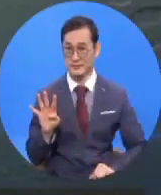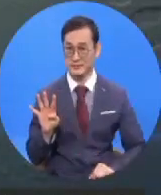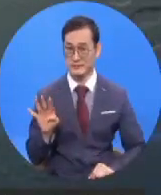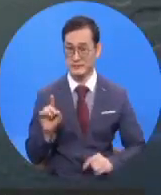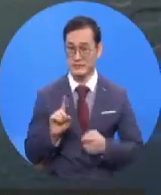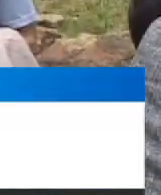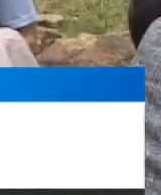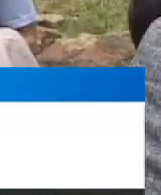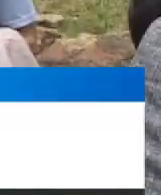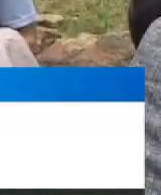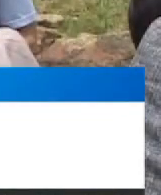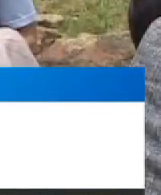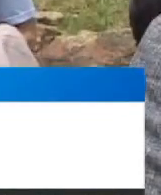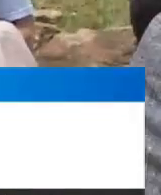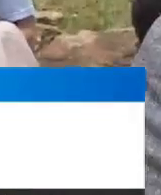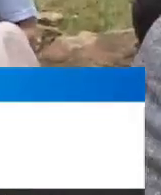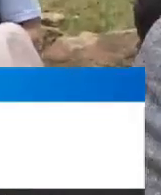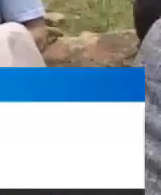달랐습니다.